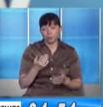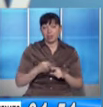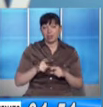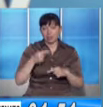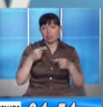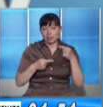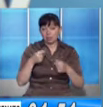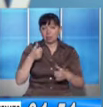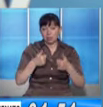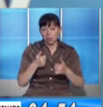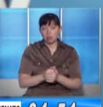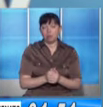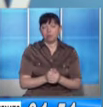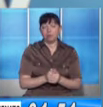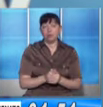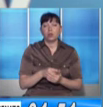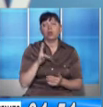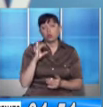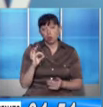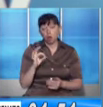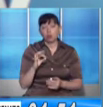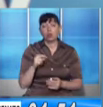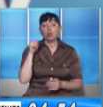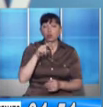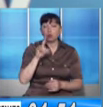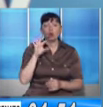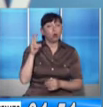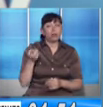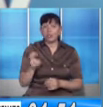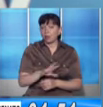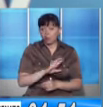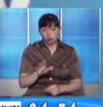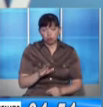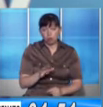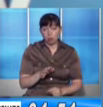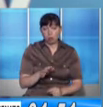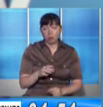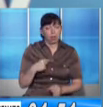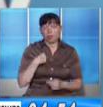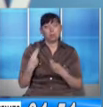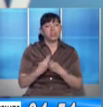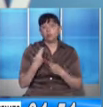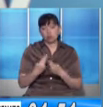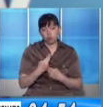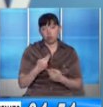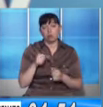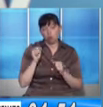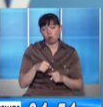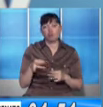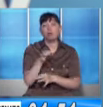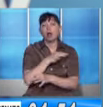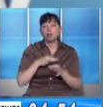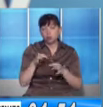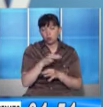aceste dezbateri, dar faptul că domnia sa nu este la dezbateri nu cred că ne împiedică să discutăm un subiect